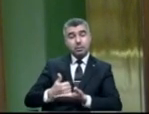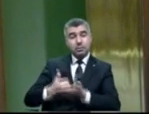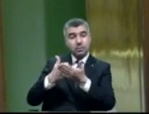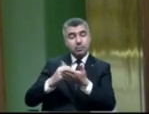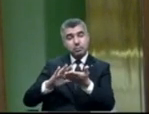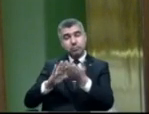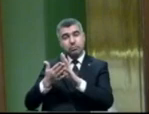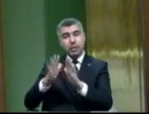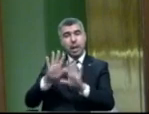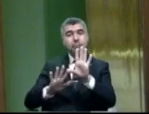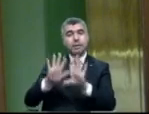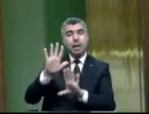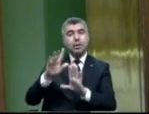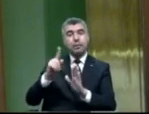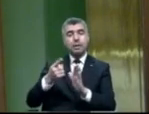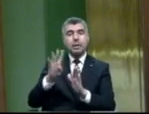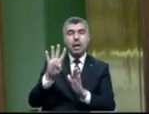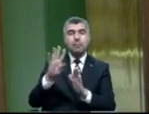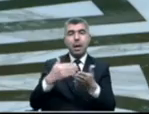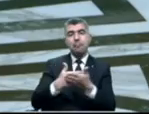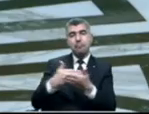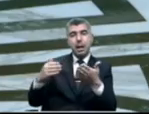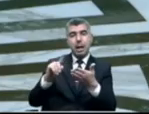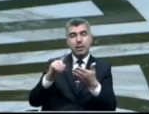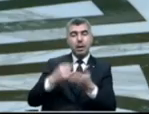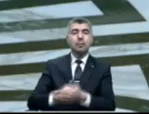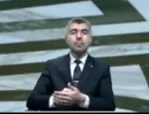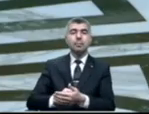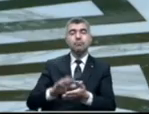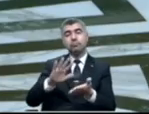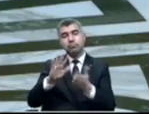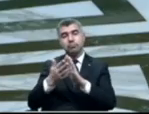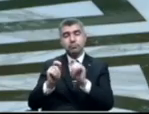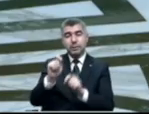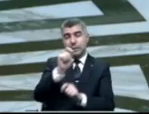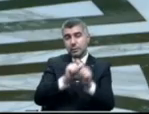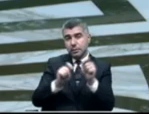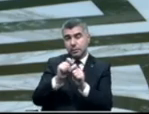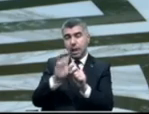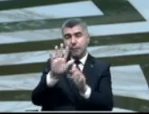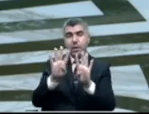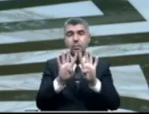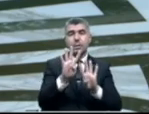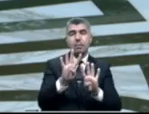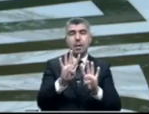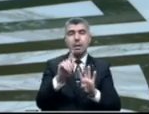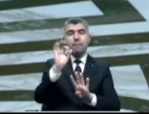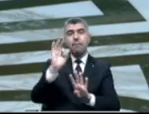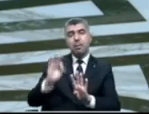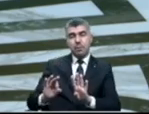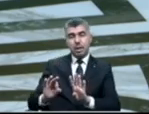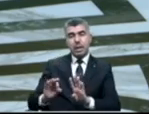اللي بلغت 15.4 مليار ديال الدرهم، أي بواحد النسبة ديال الإنجاز ديال 85% مقارنة